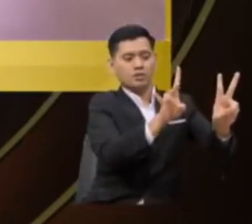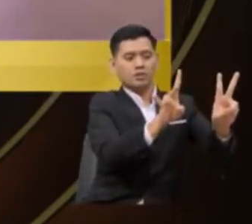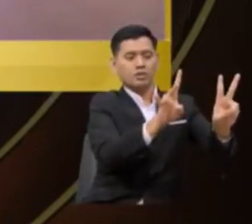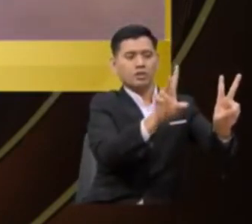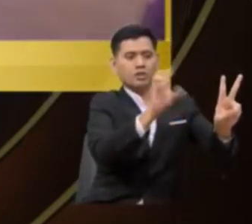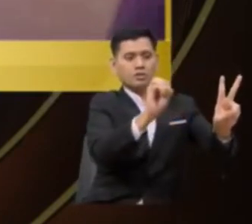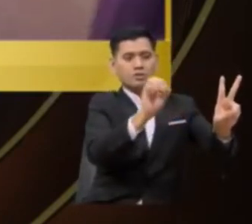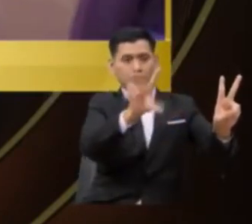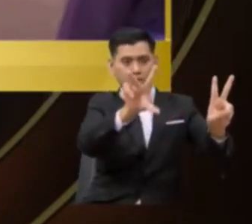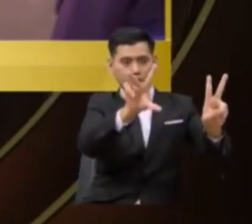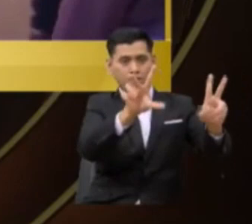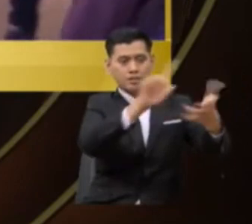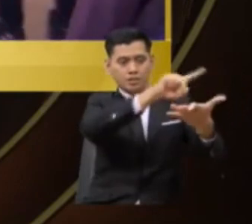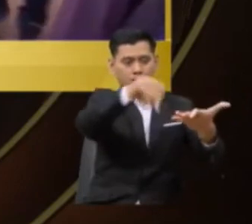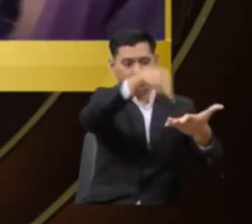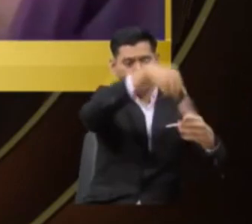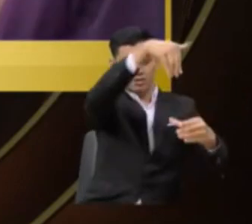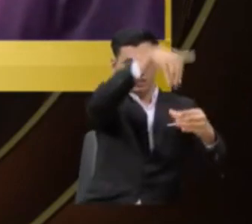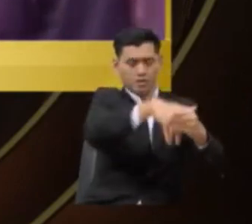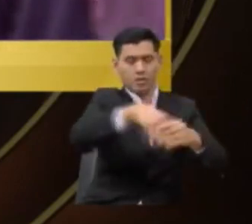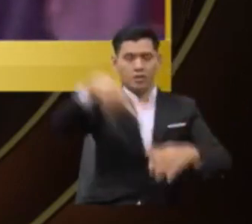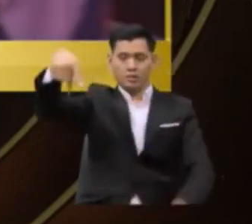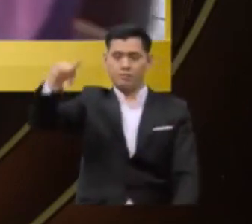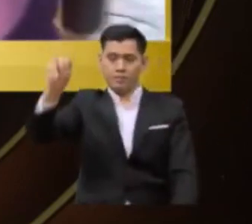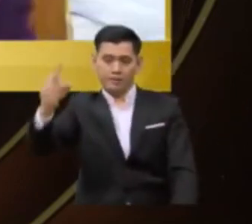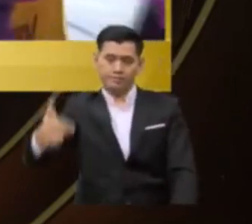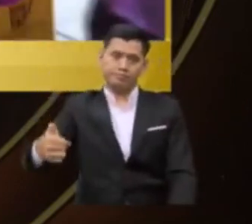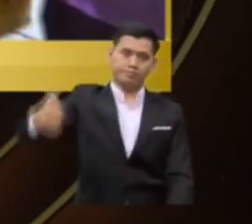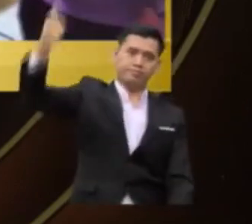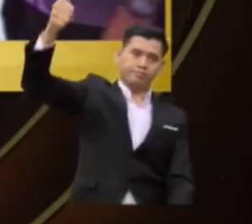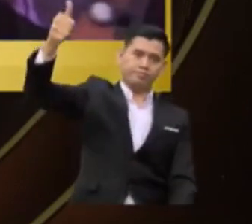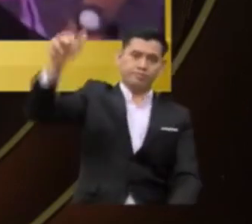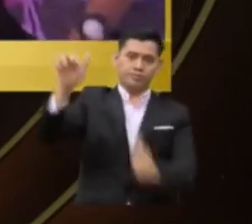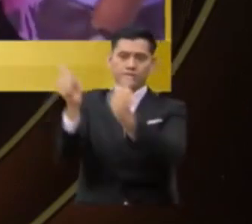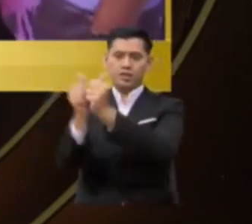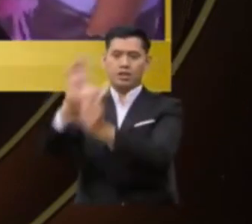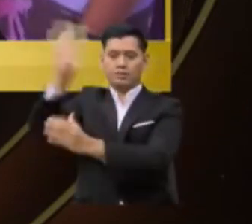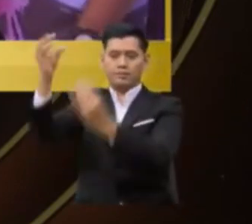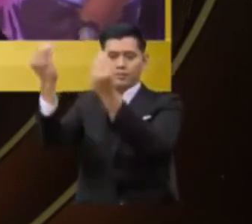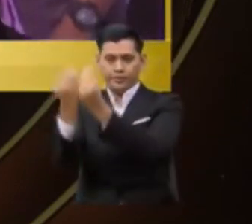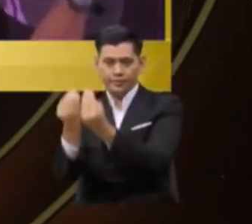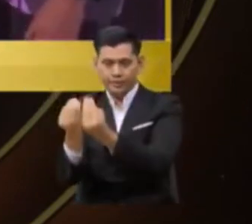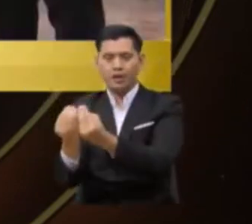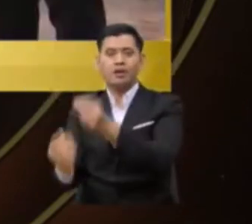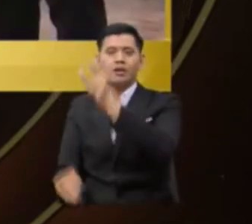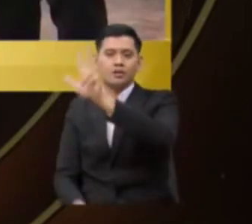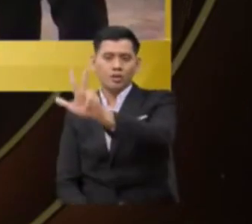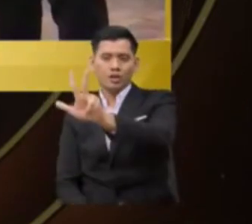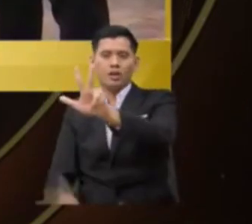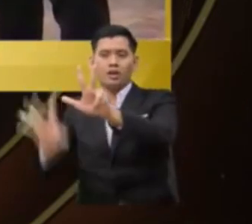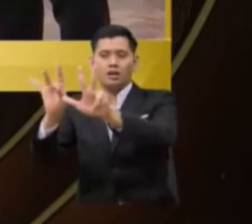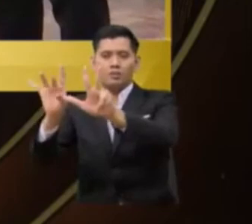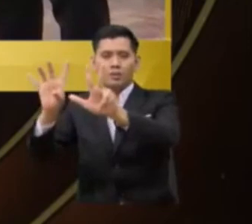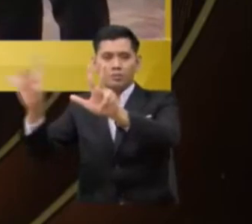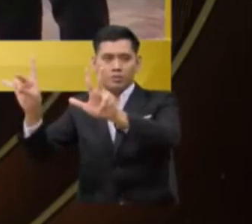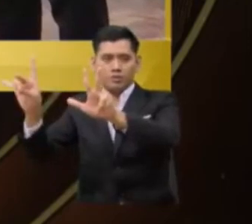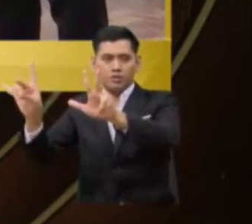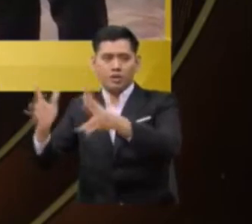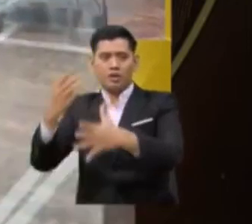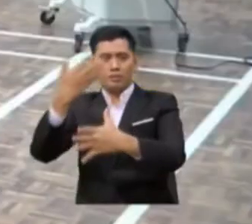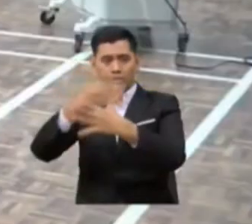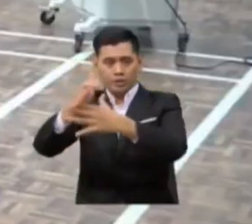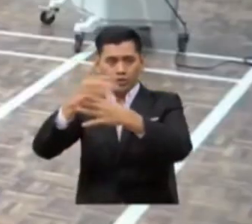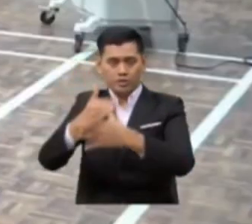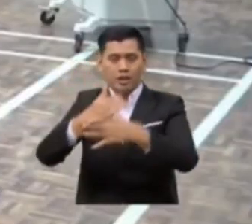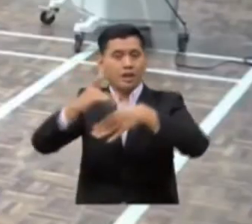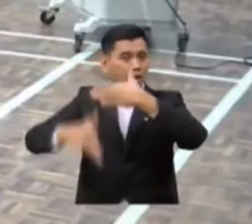2,713 undi. Ini sekaligus menyaksikan Perikatan Nasional mendahului dengan majoriti 387 undi. Ini adalah